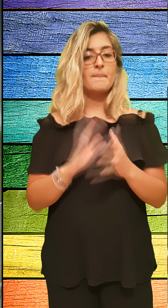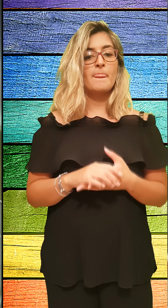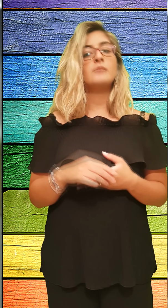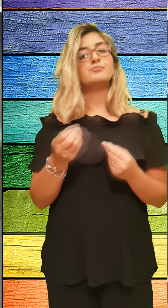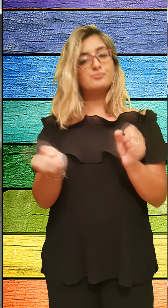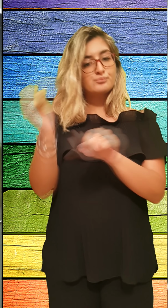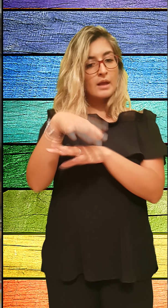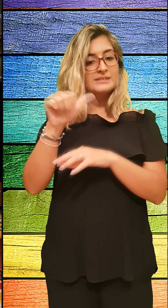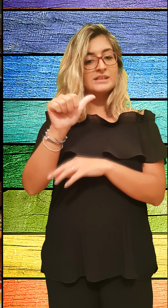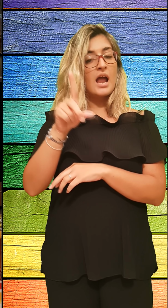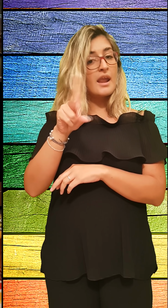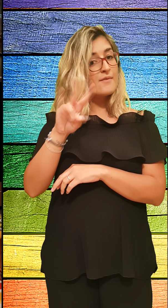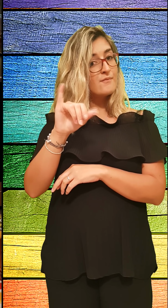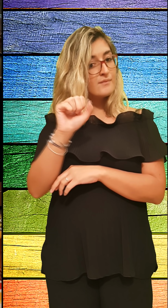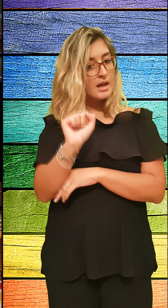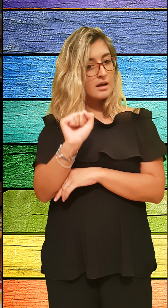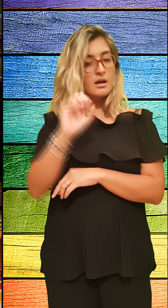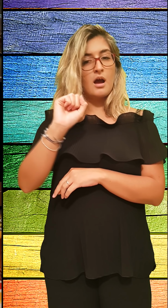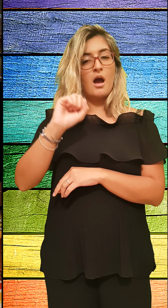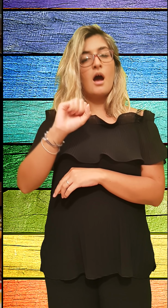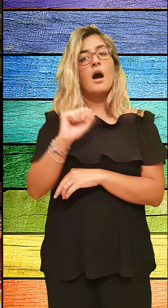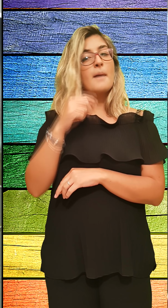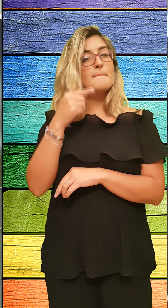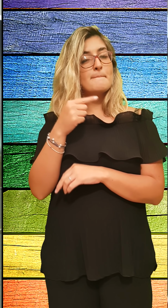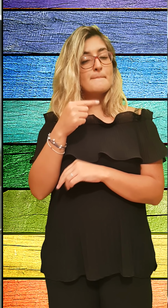di salvia e il peperoncino.